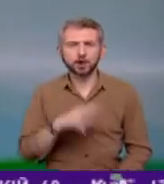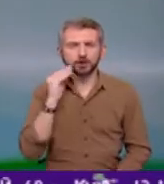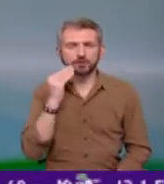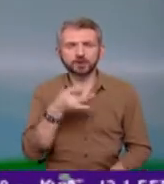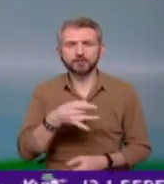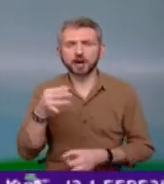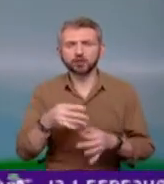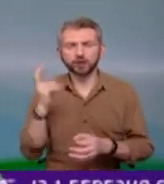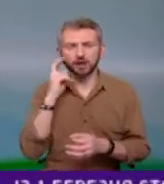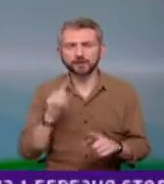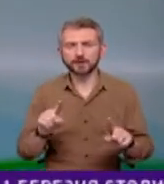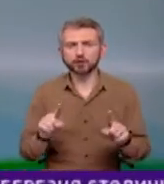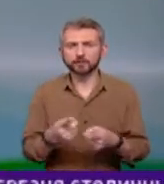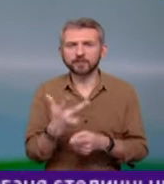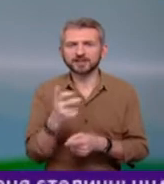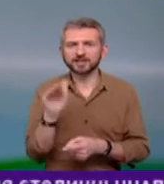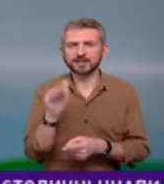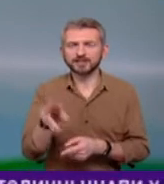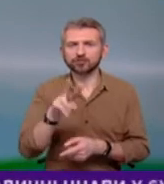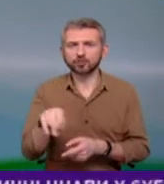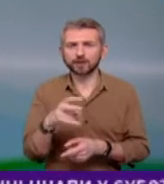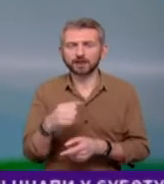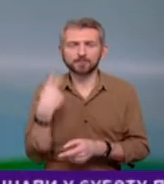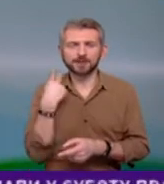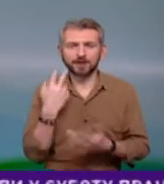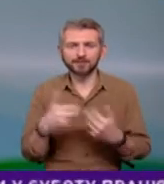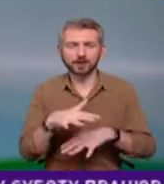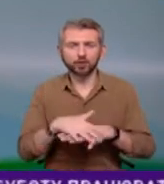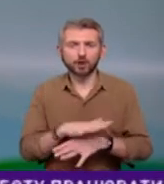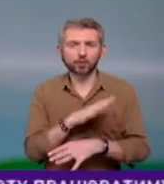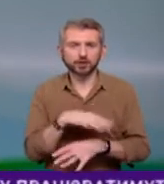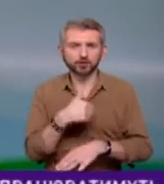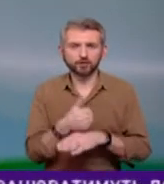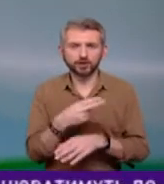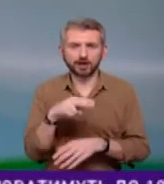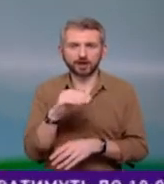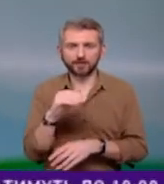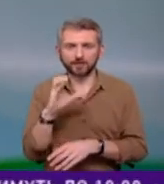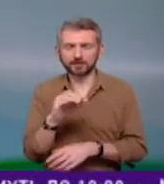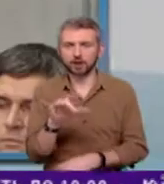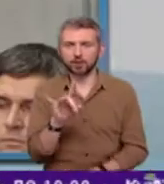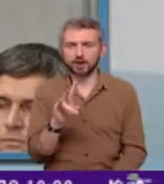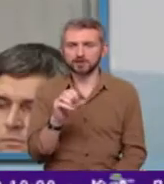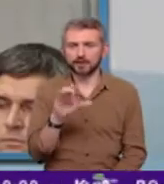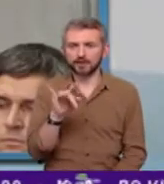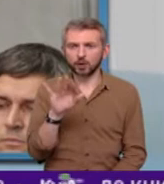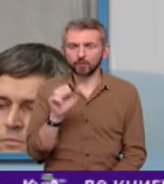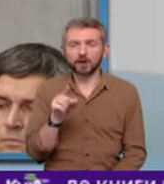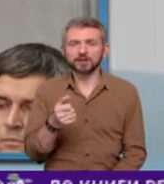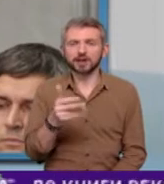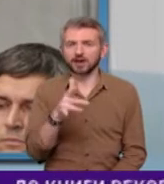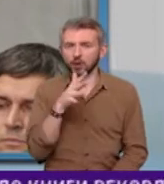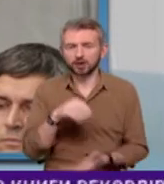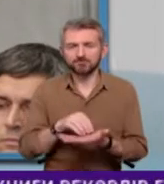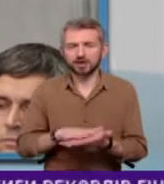Шевченківський райсуд Києва заарештував 300 тисяч доларів на британських рахунках колишнього голови ДФС Романа Насірова. Він декілька років їх